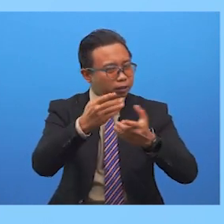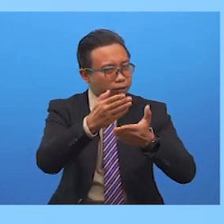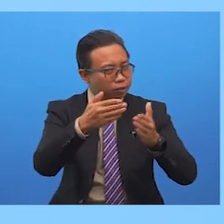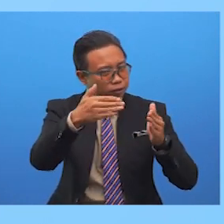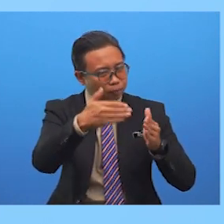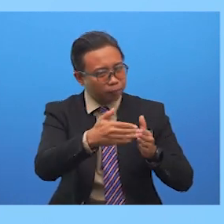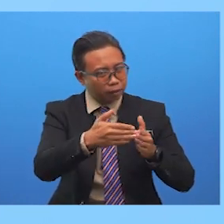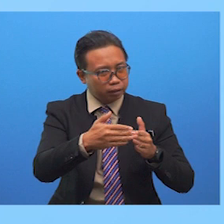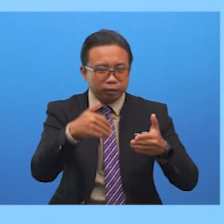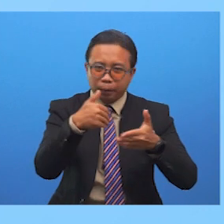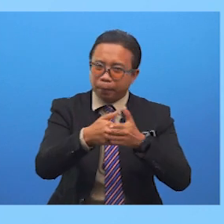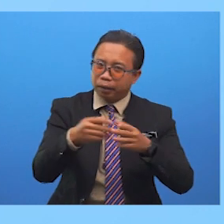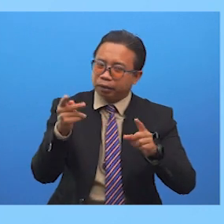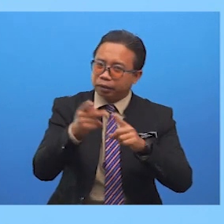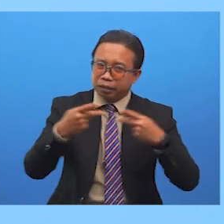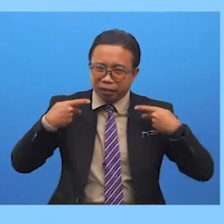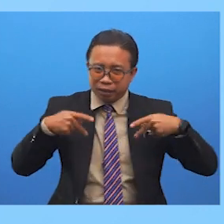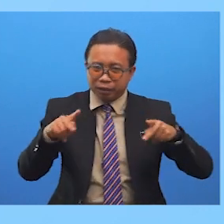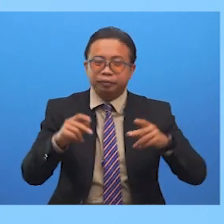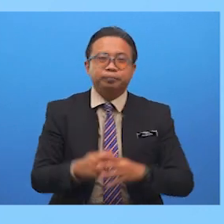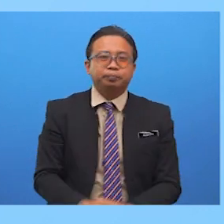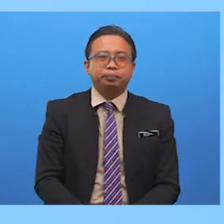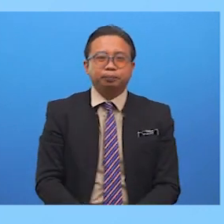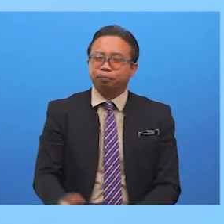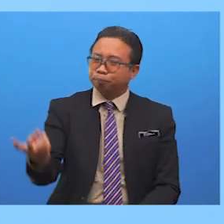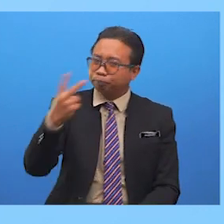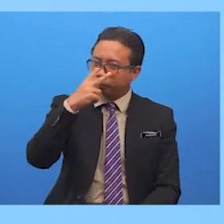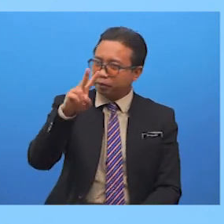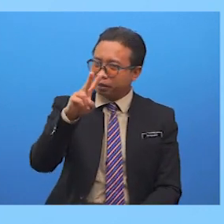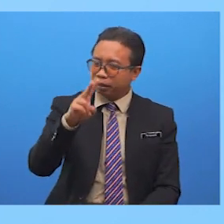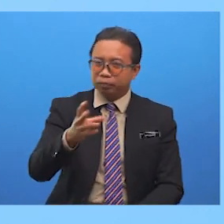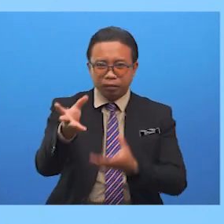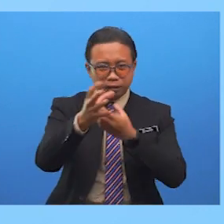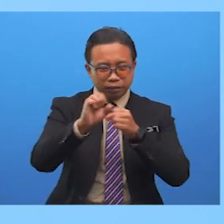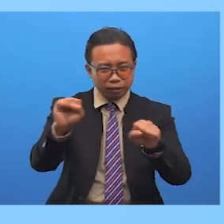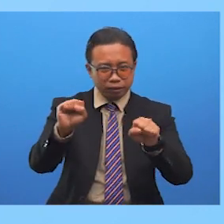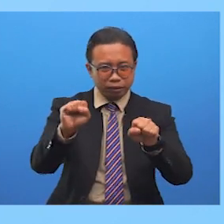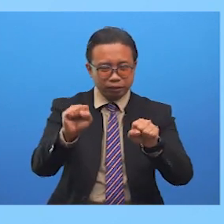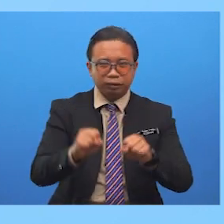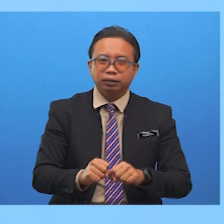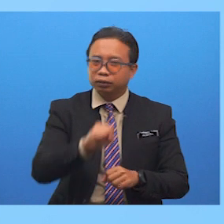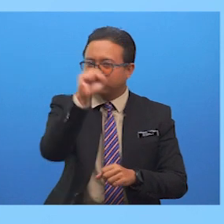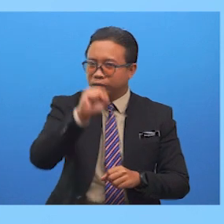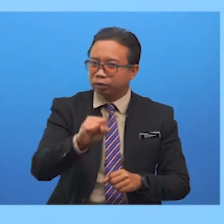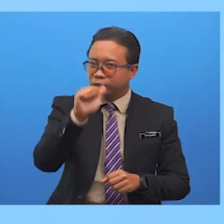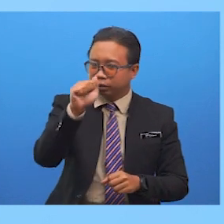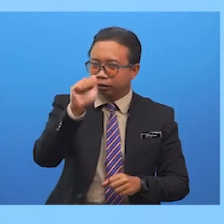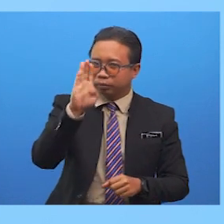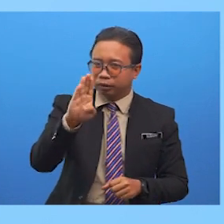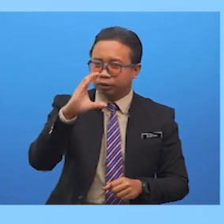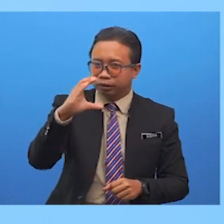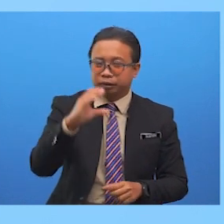persimpangan sebelum sampai ke kedai Hai manis sama-sama selesaikan soal ane